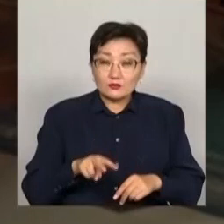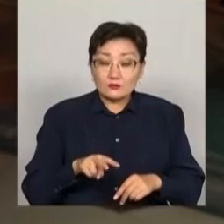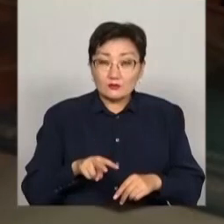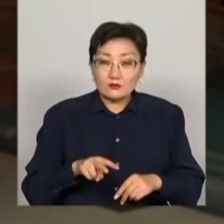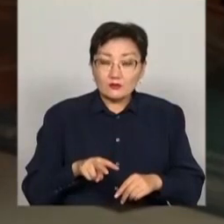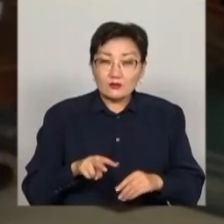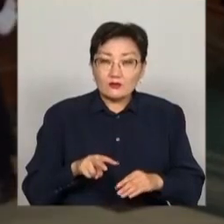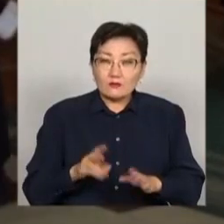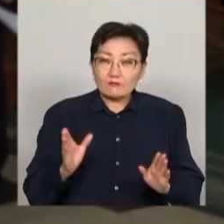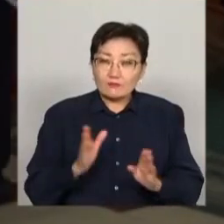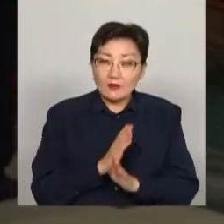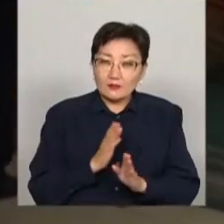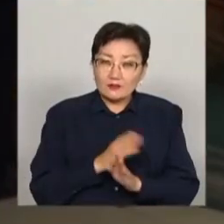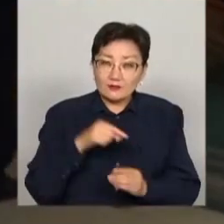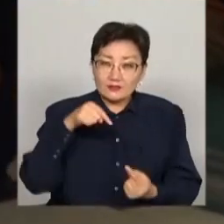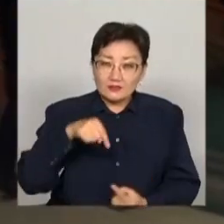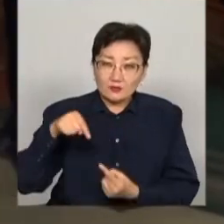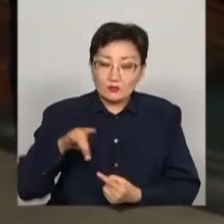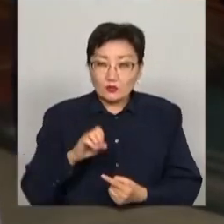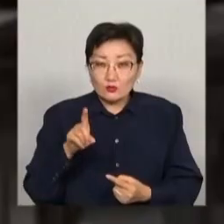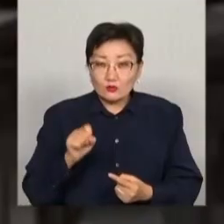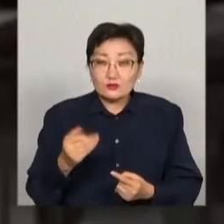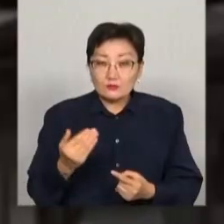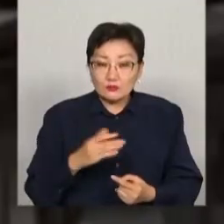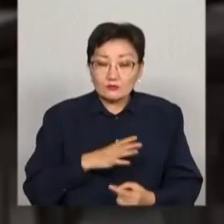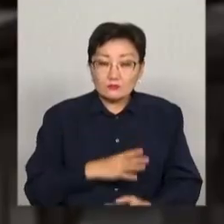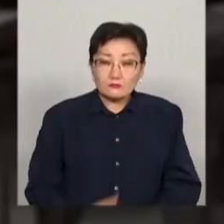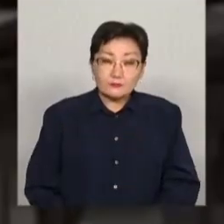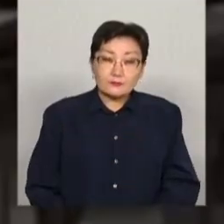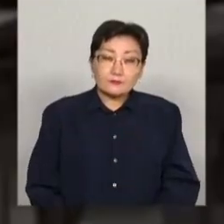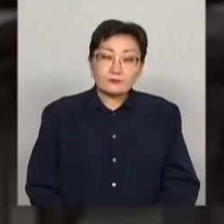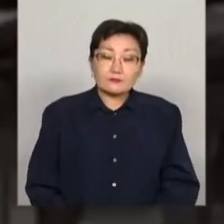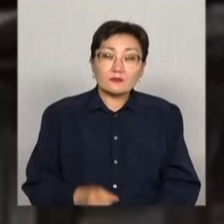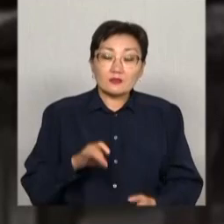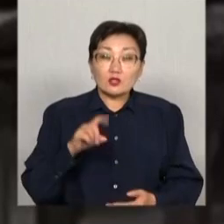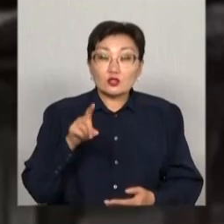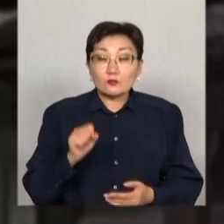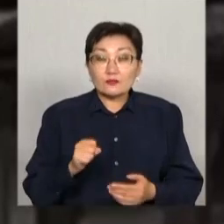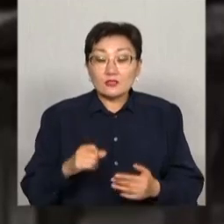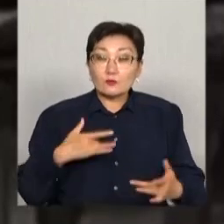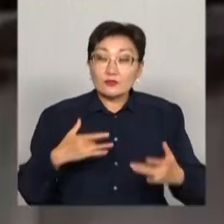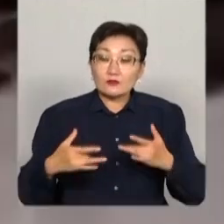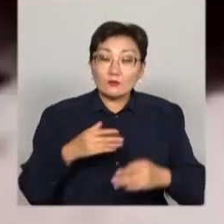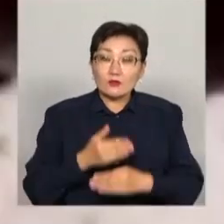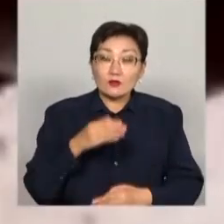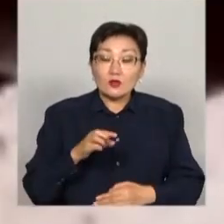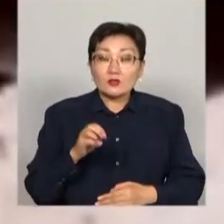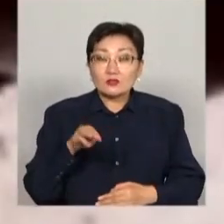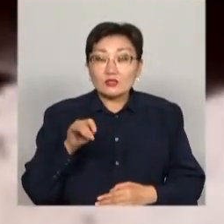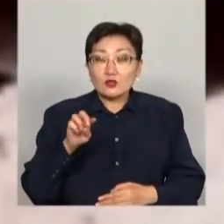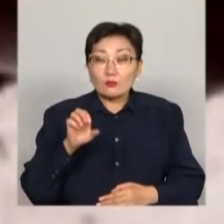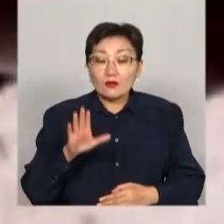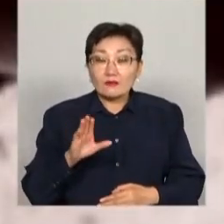табиғатпен қабысып келген Роза апамыз еді. Роза Әшірбекова сахнаға Бәкір Тәжібаевтың «Қара